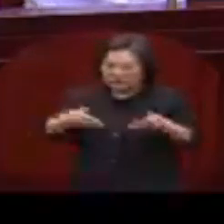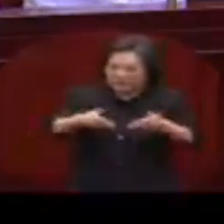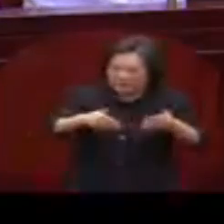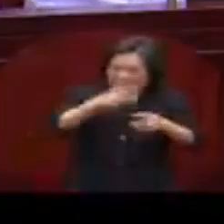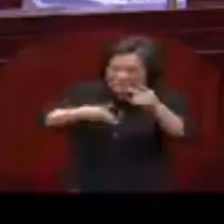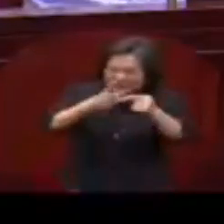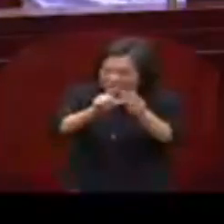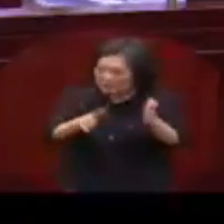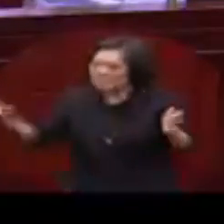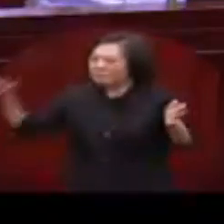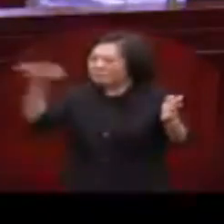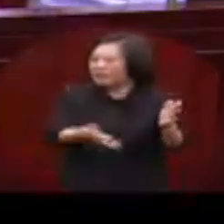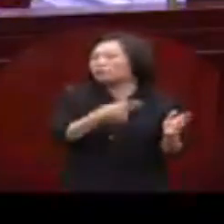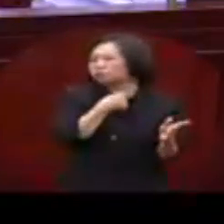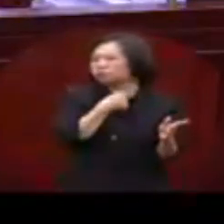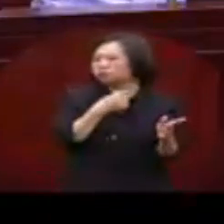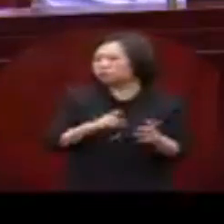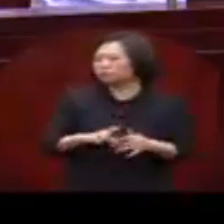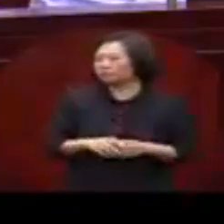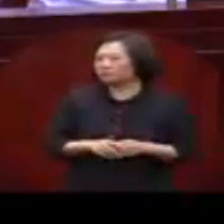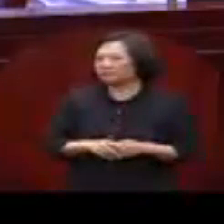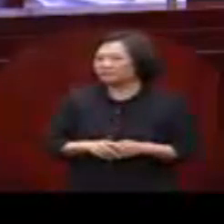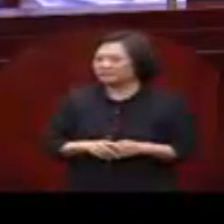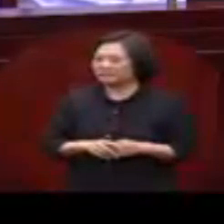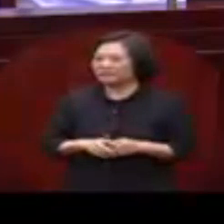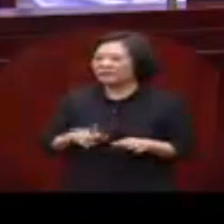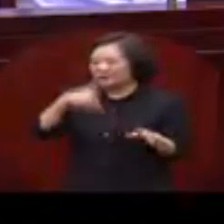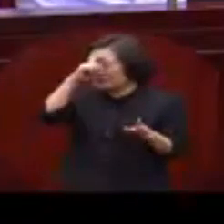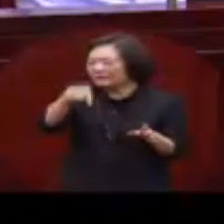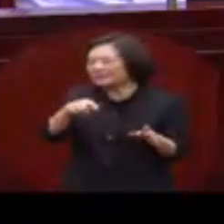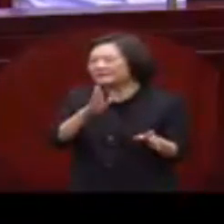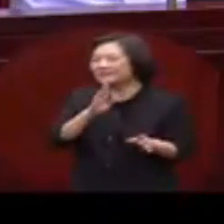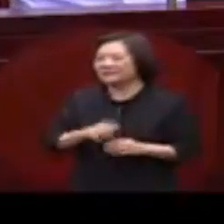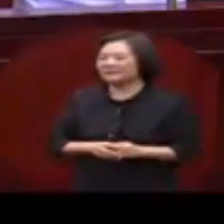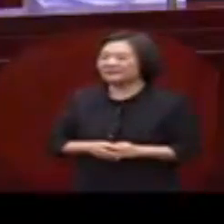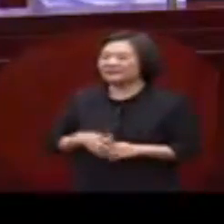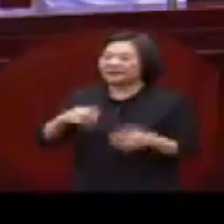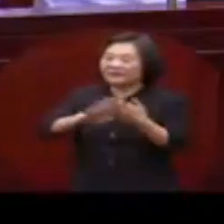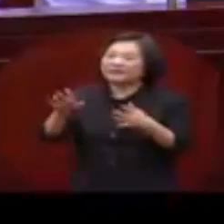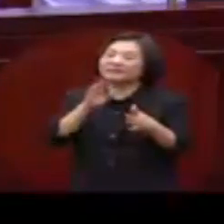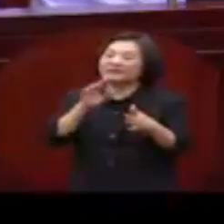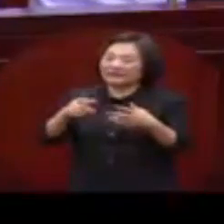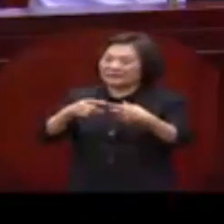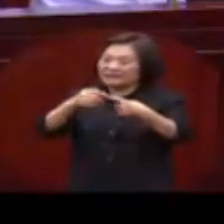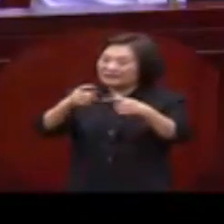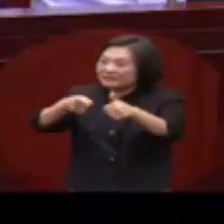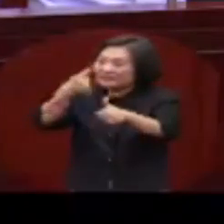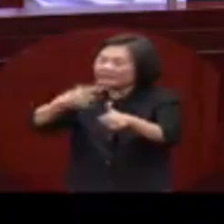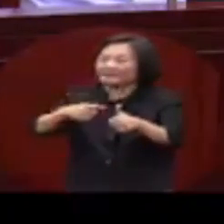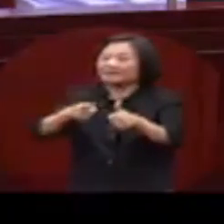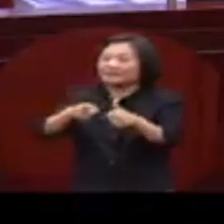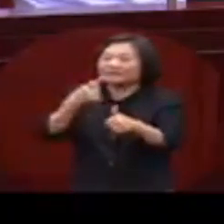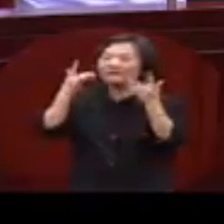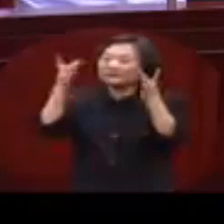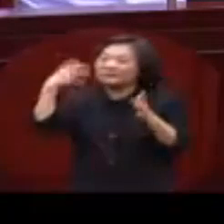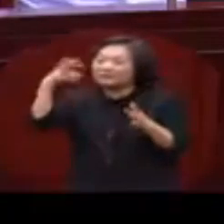怎么慢慢改那再讲，但是就是那个保证要大家搬回来。第一口菜市场鱼市场我们希望在年底可